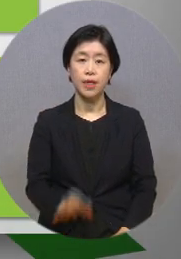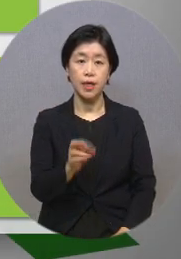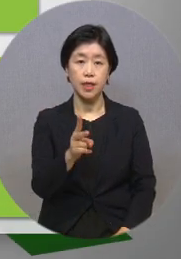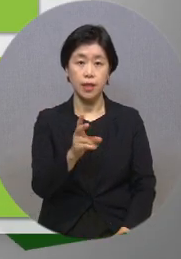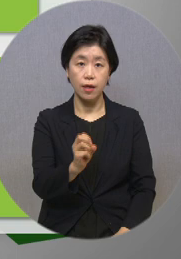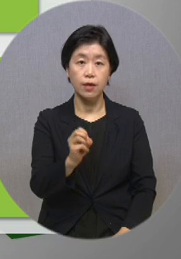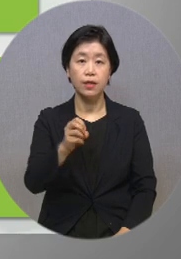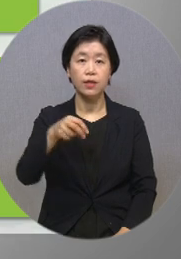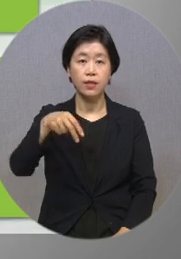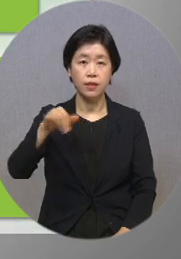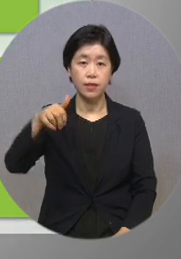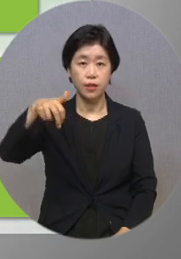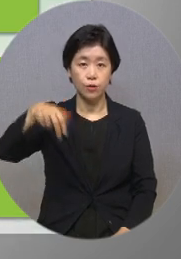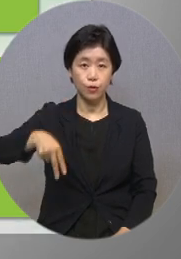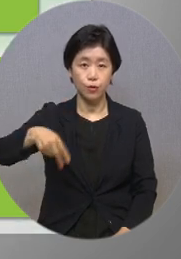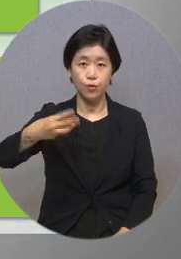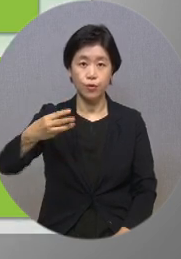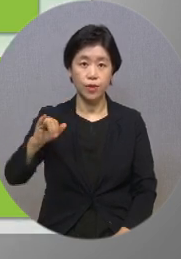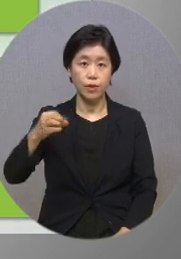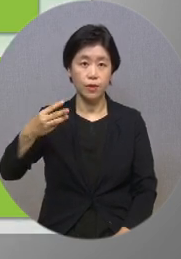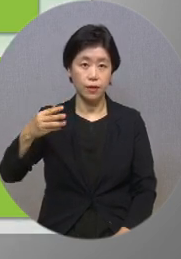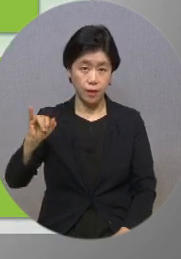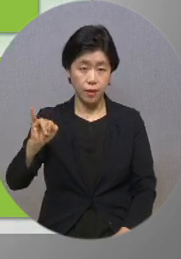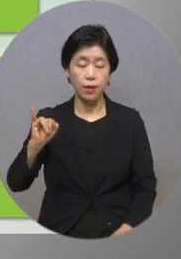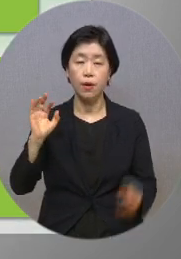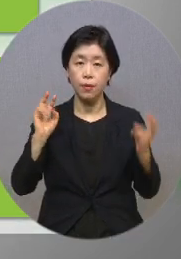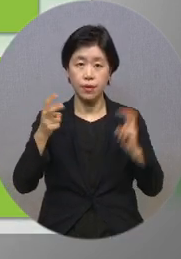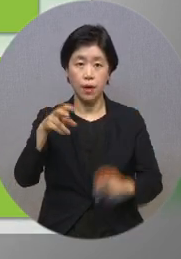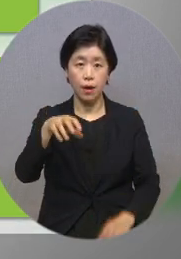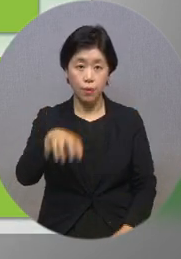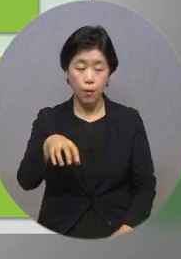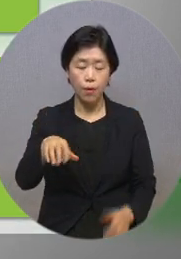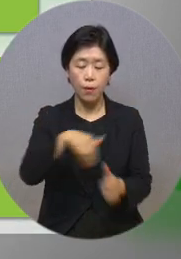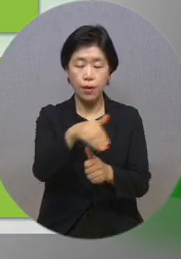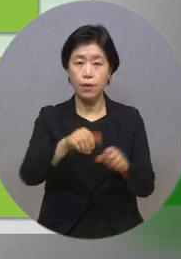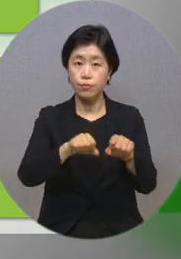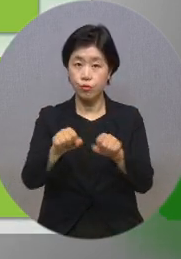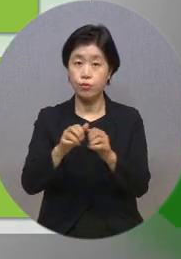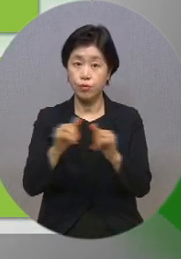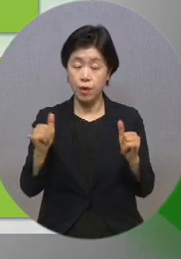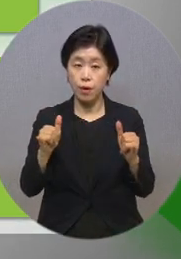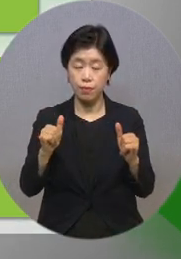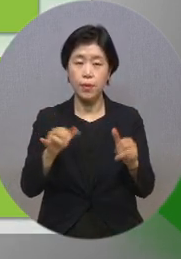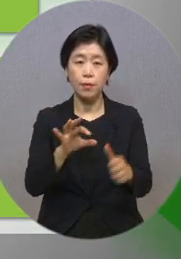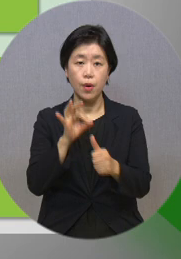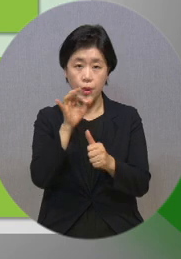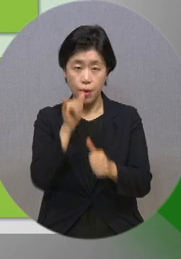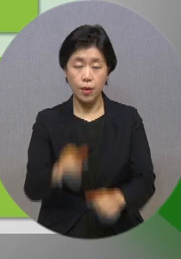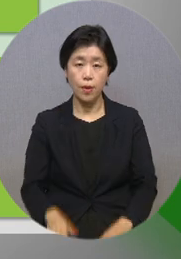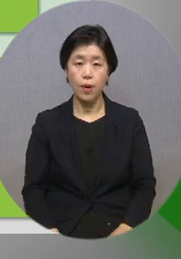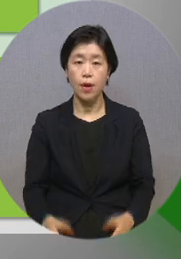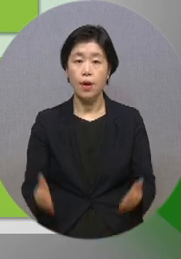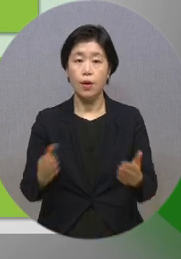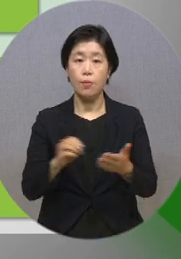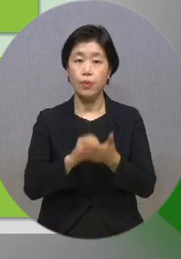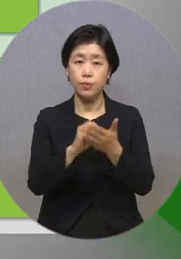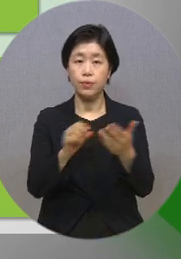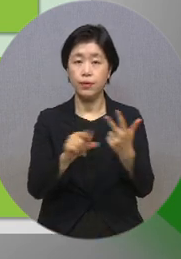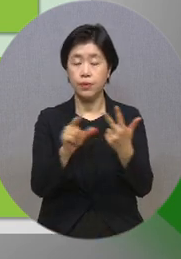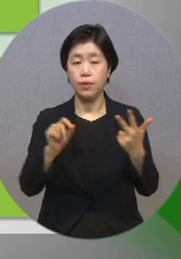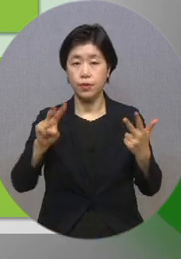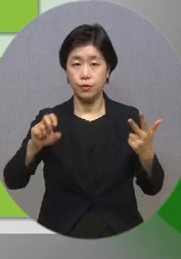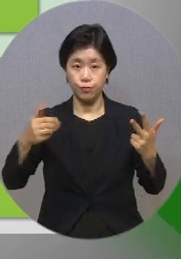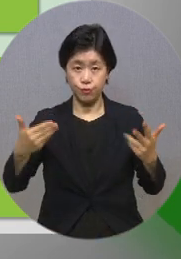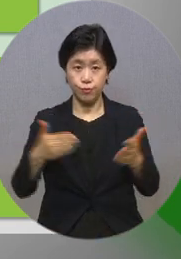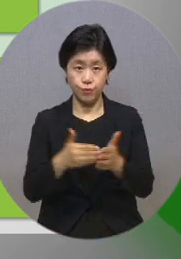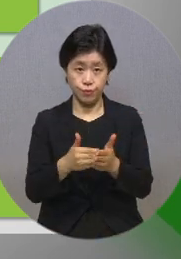주식회사 영시큐리티에서 환경미화원을 모집합니다. 접수 마감일은 7월 29일까지며 근무지는 서울특별시